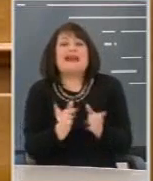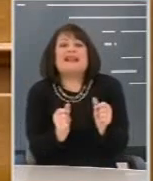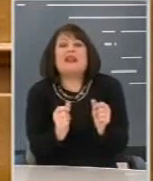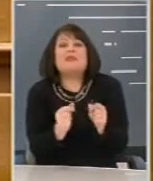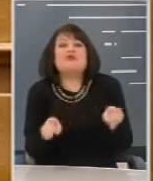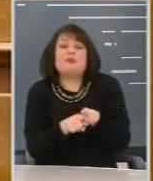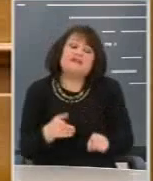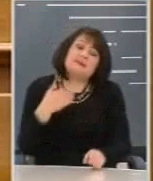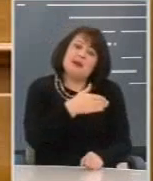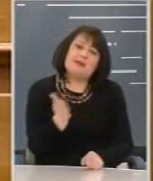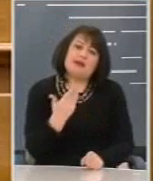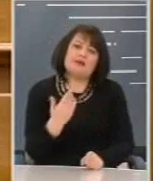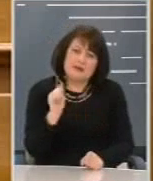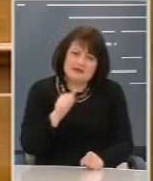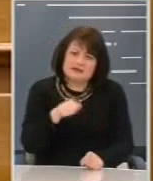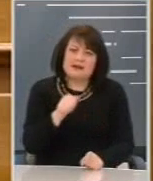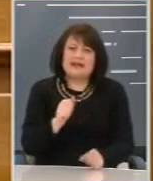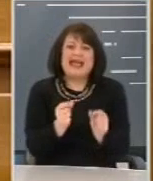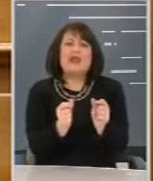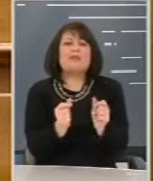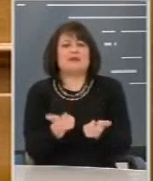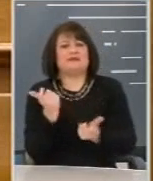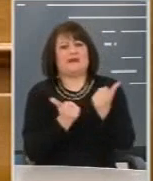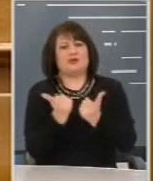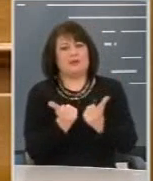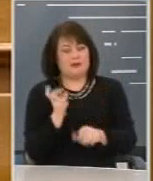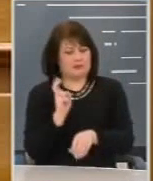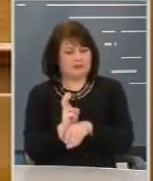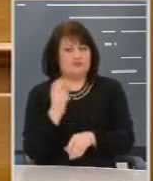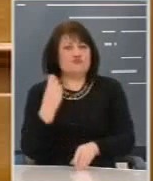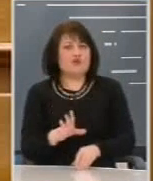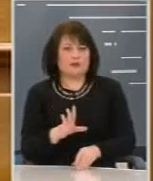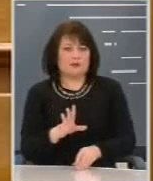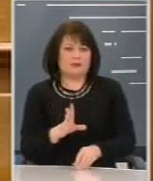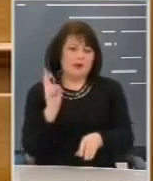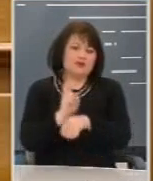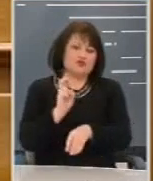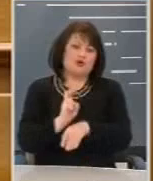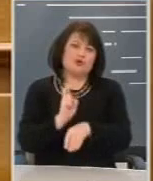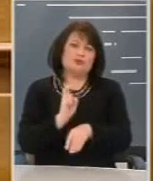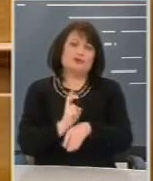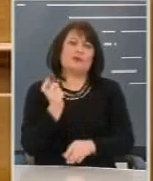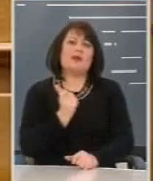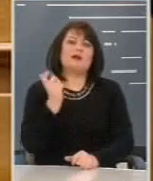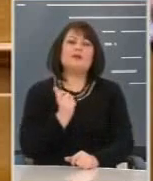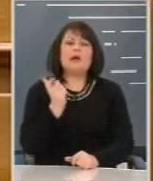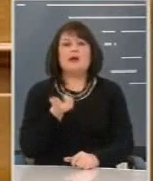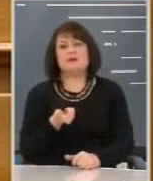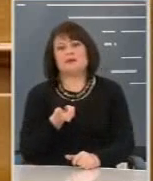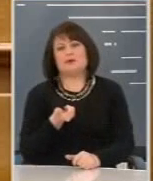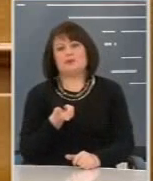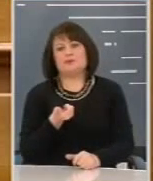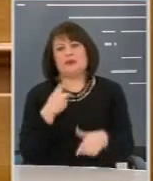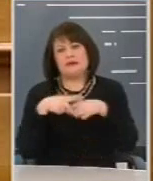μαζί. Θα στηρίξουμε όλη η Βουλή. Γιατί είναι κακό να μένει κόκκινο δάνειο ή δάνειο ανεπίδεκτο ίσπραξης